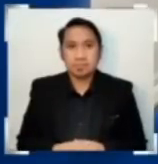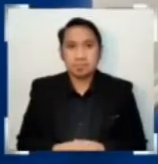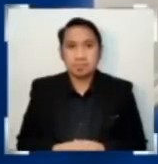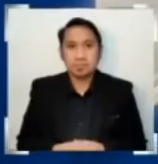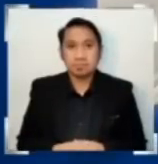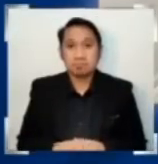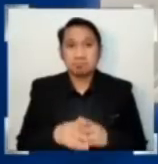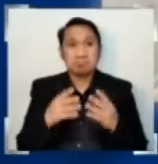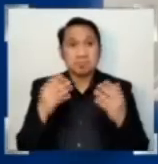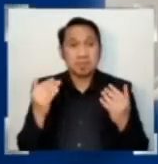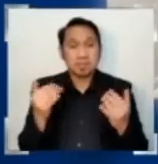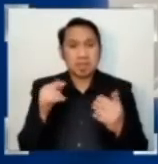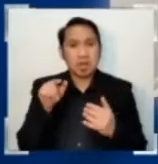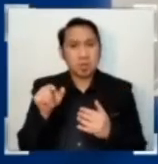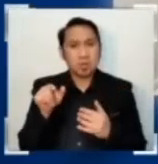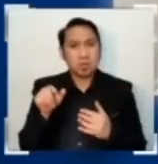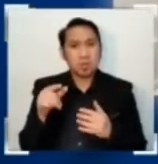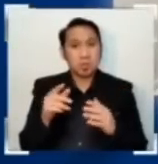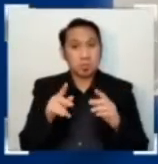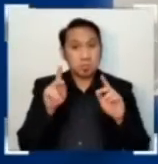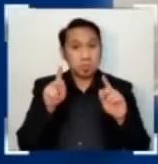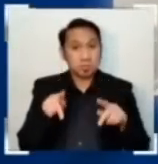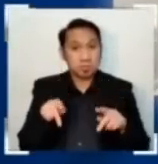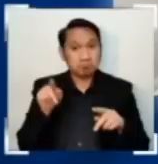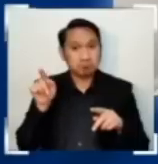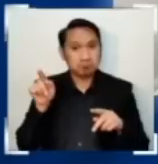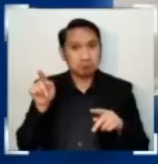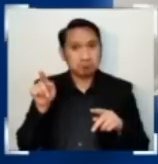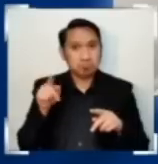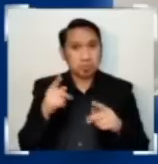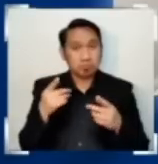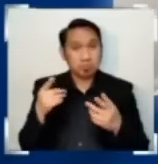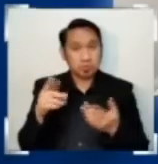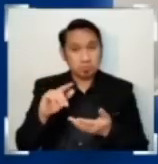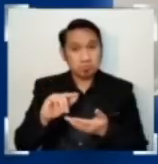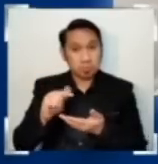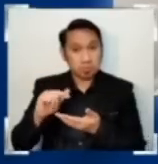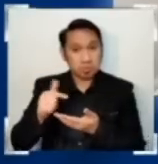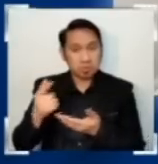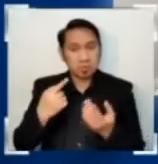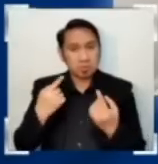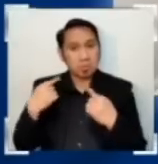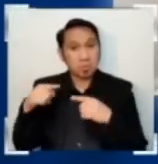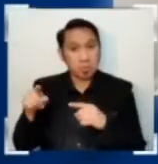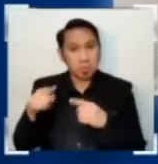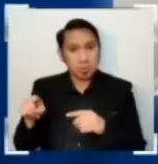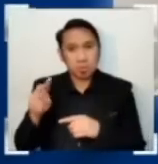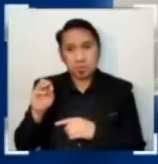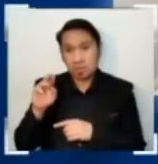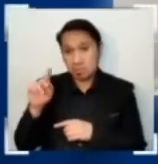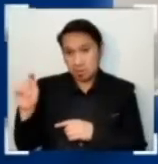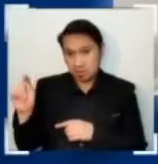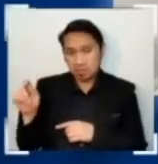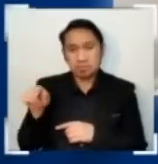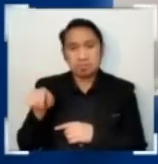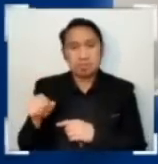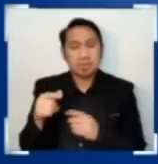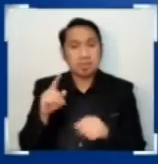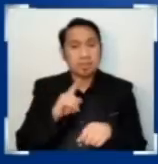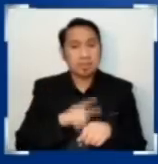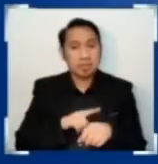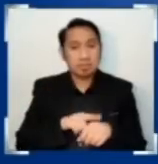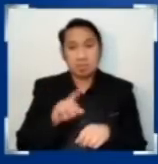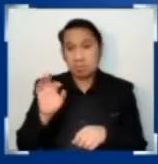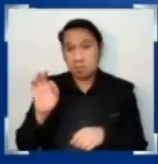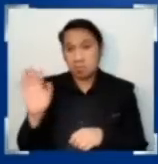Nakapila raw ang pasaherong si Aliana Columbres para sa scanner ng gamit papasok ng MRT Taft Station pasado alas 9 noong March